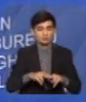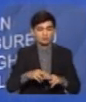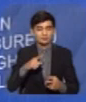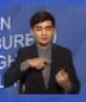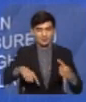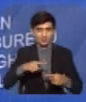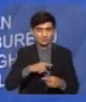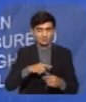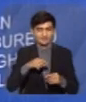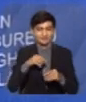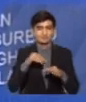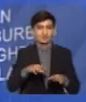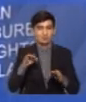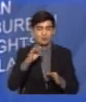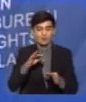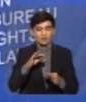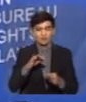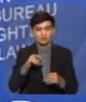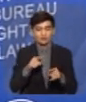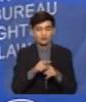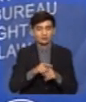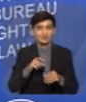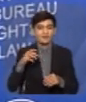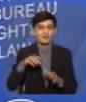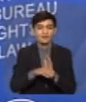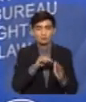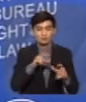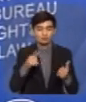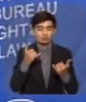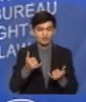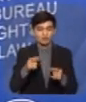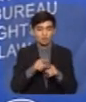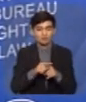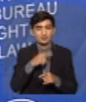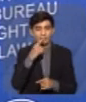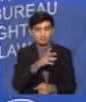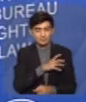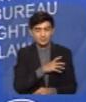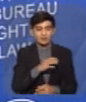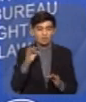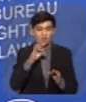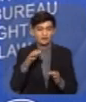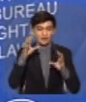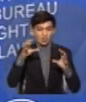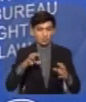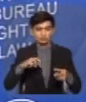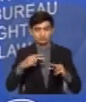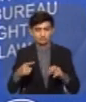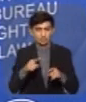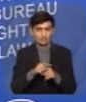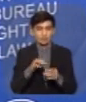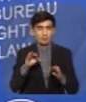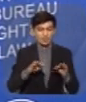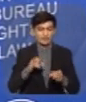наше предложение, чтобы депутаты сейчас, что называется, завернули этот законопроект